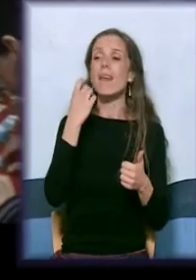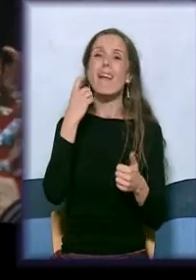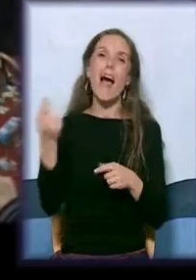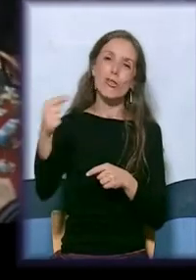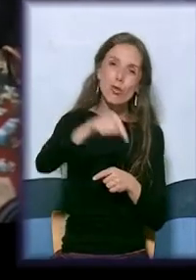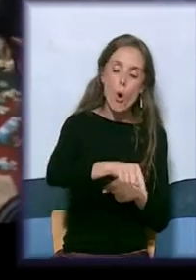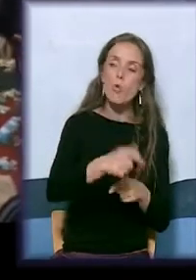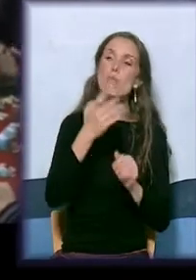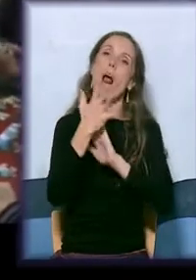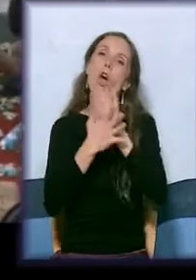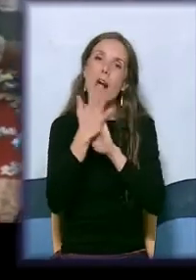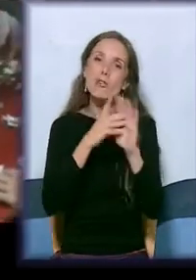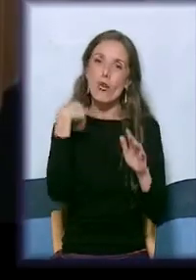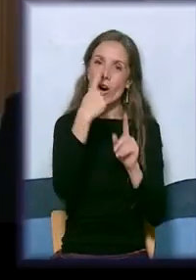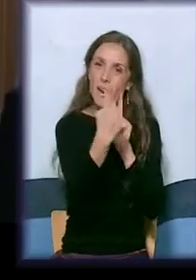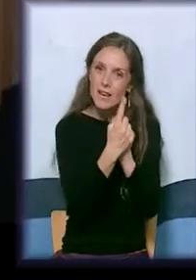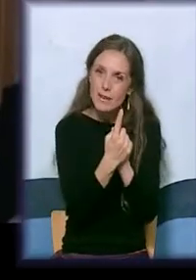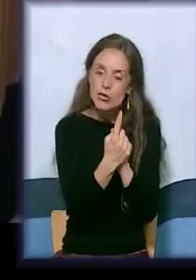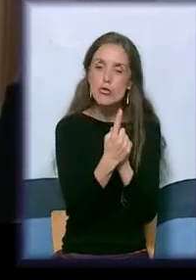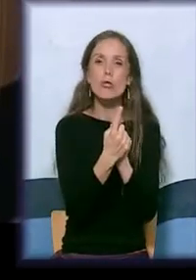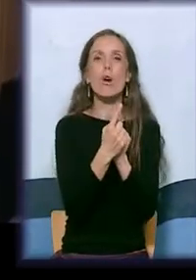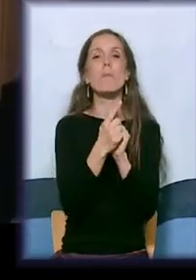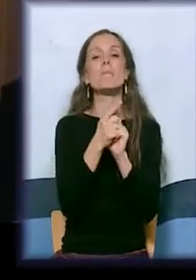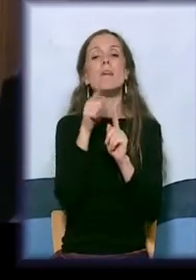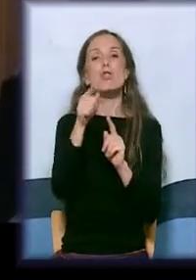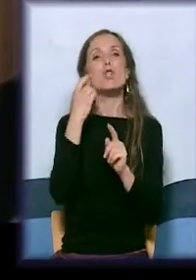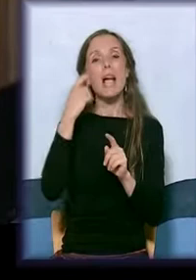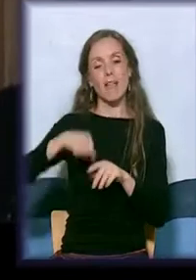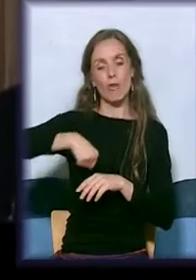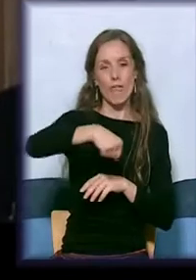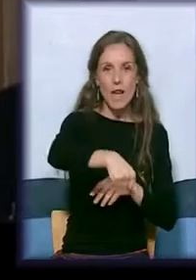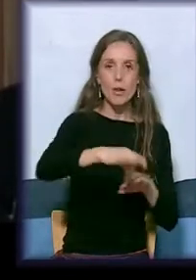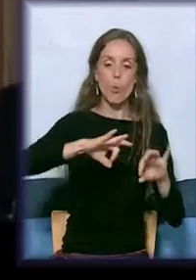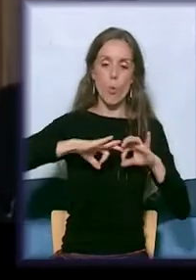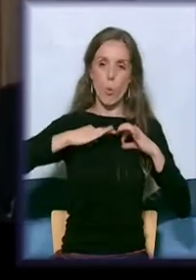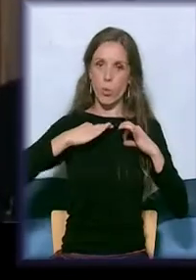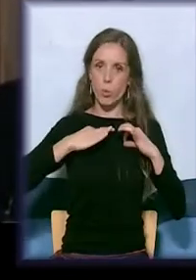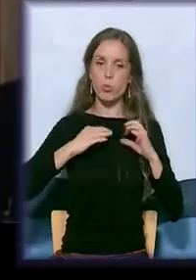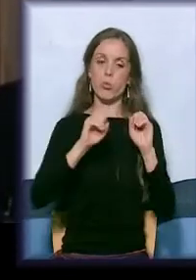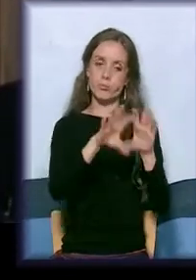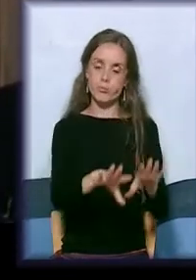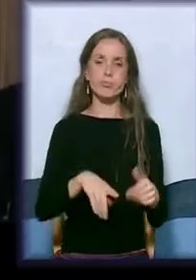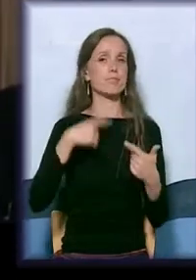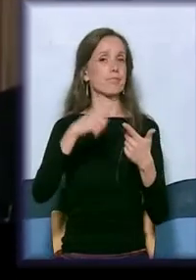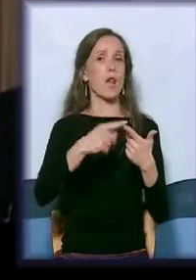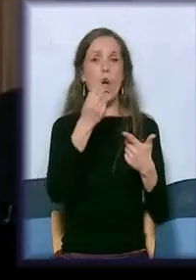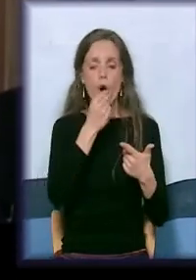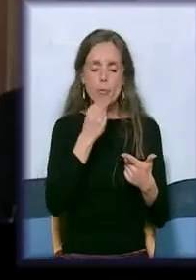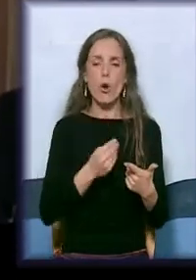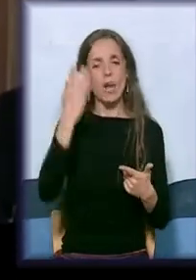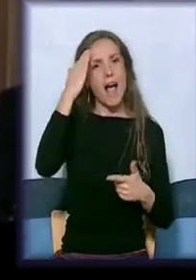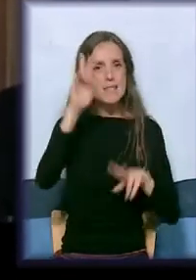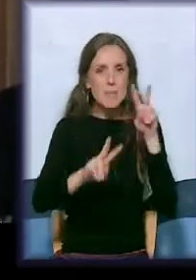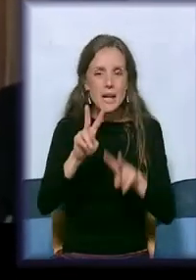kod nas, u prijemu korisnika, počeo od samog jutra, jedno zbrinjavanje što se tiče obroka, što se tiče defektološkog